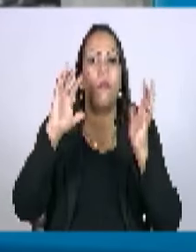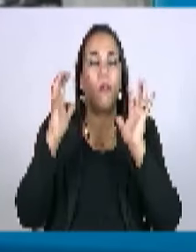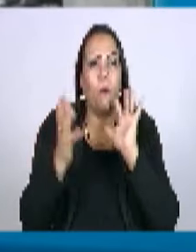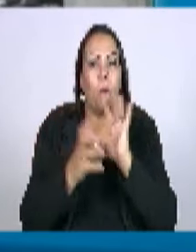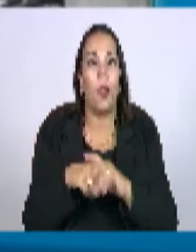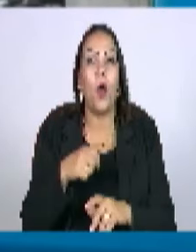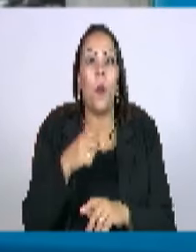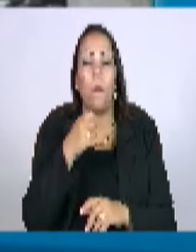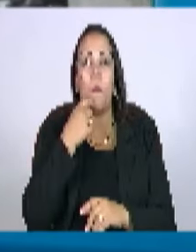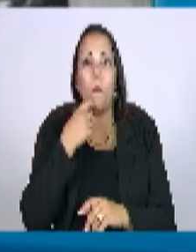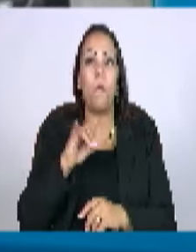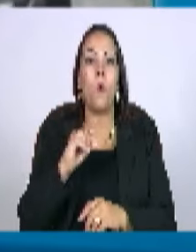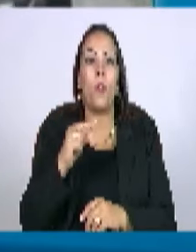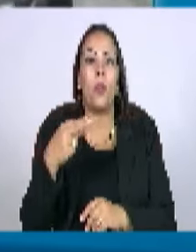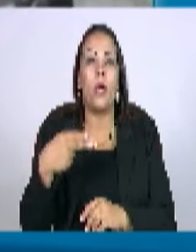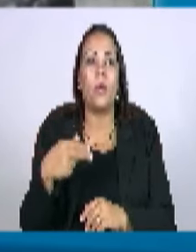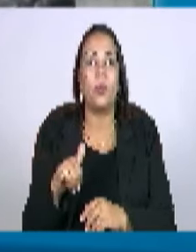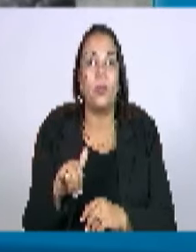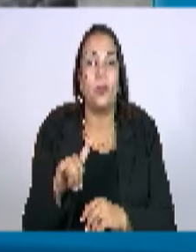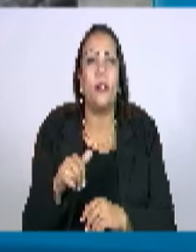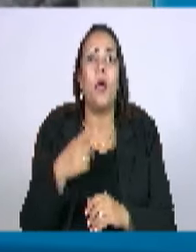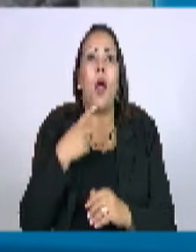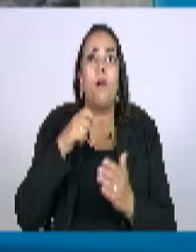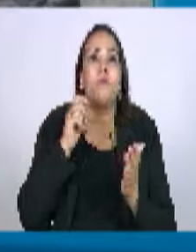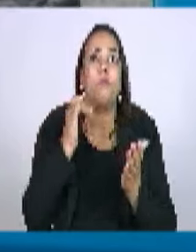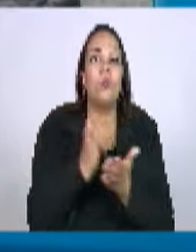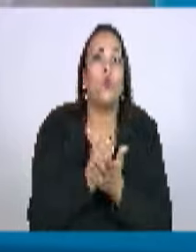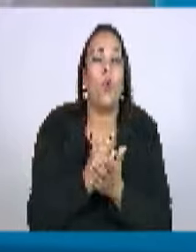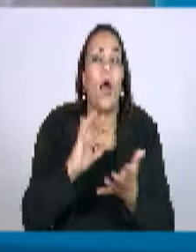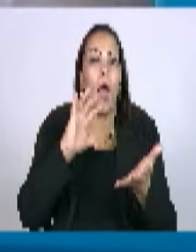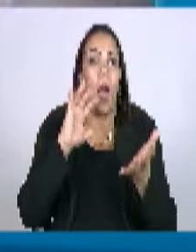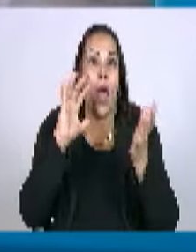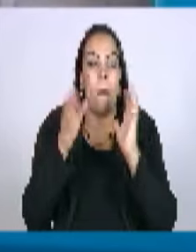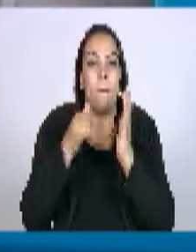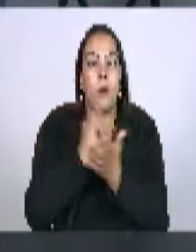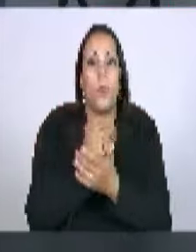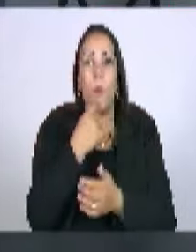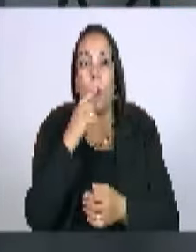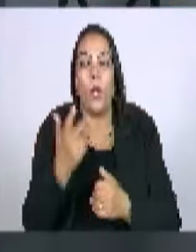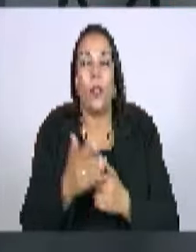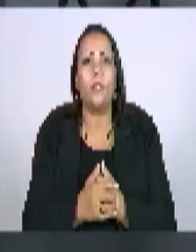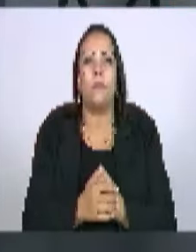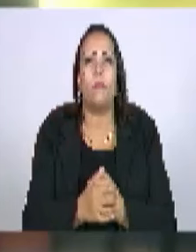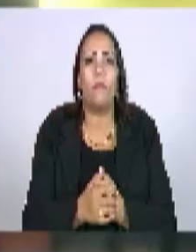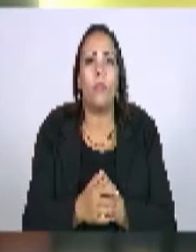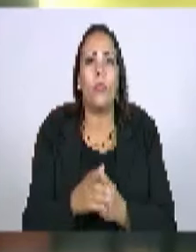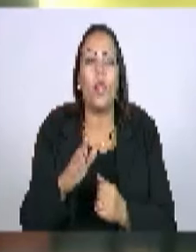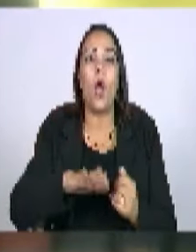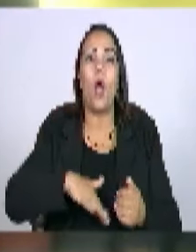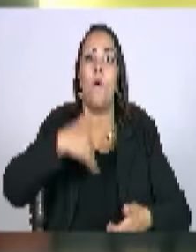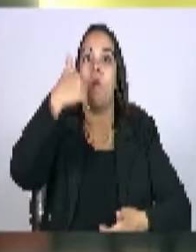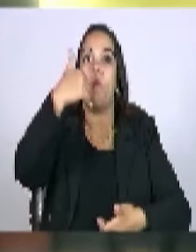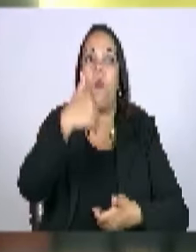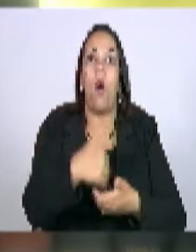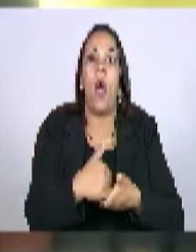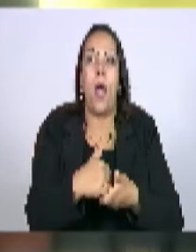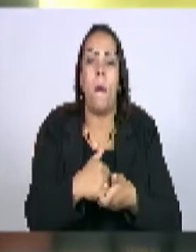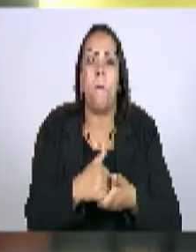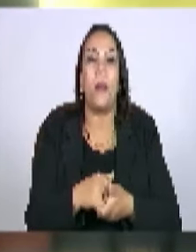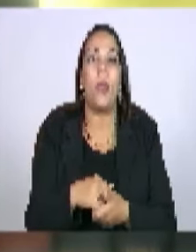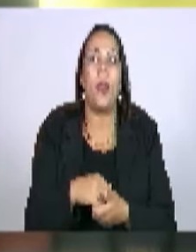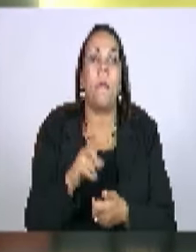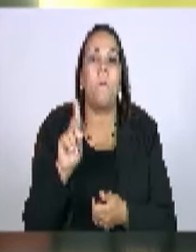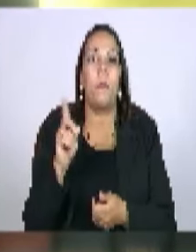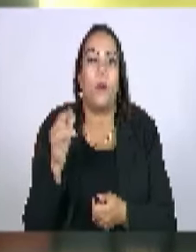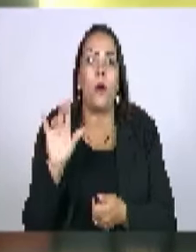المدعي العام للمحكمه الجنائيه الدوليه المحامي البريطاني